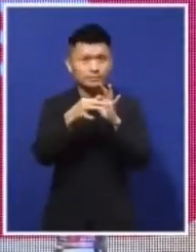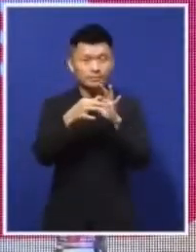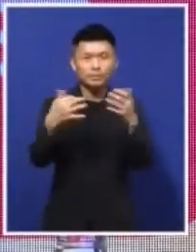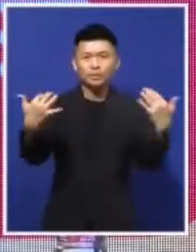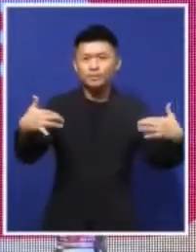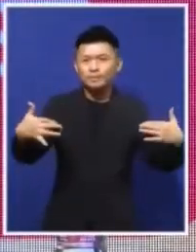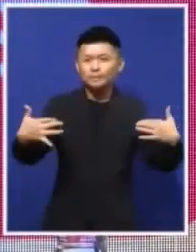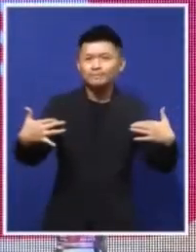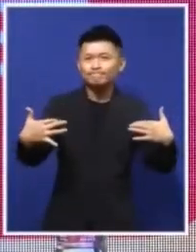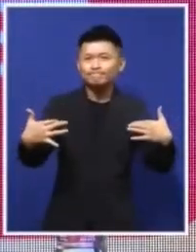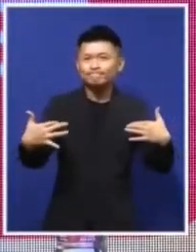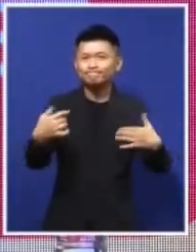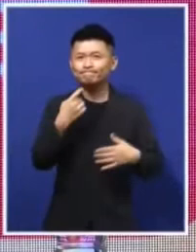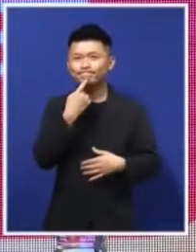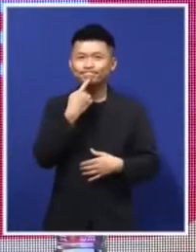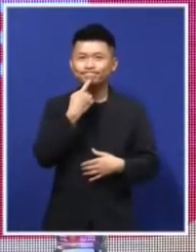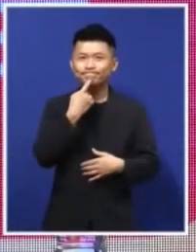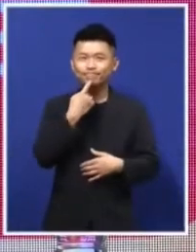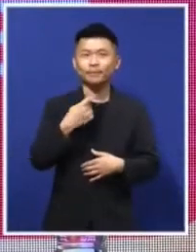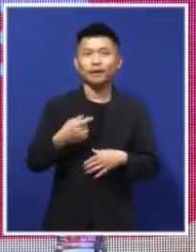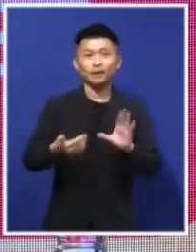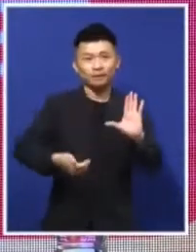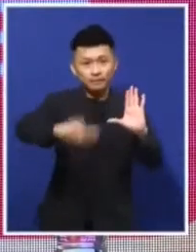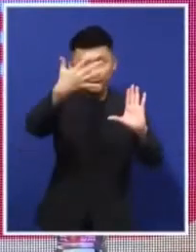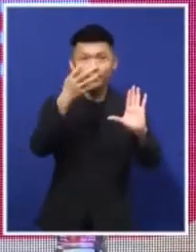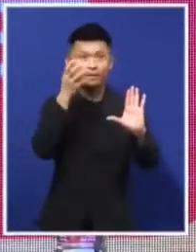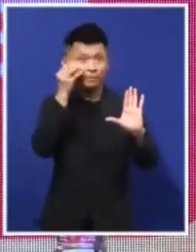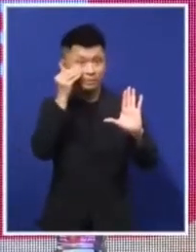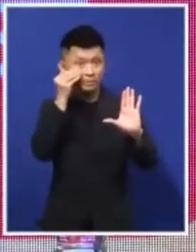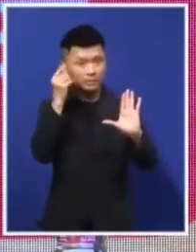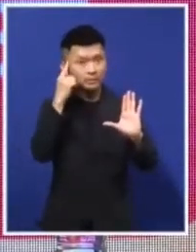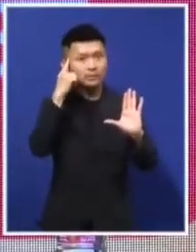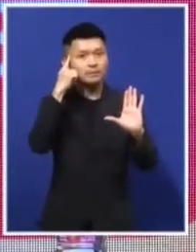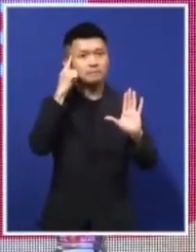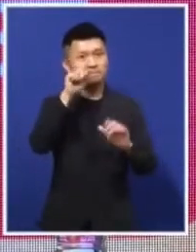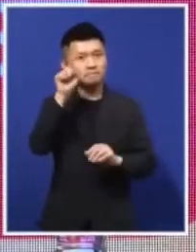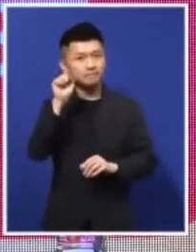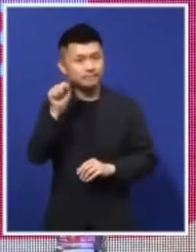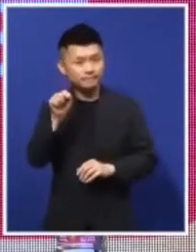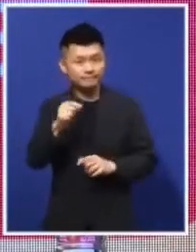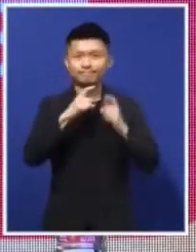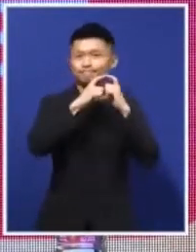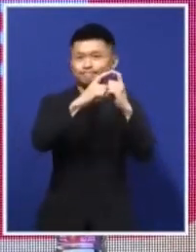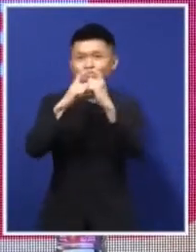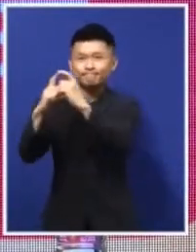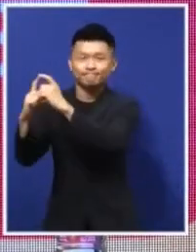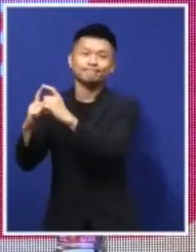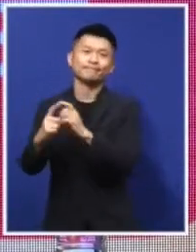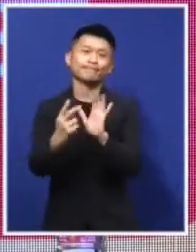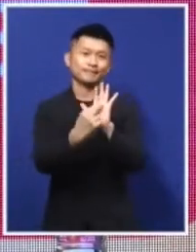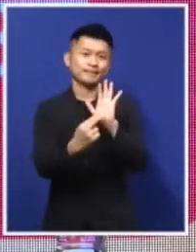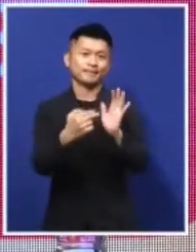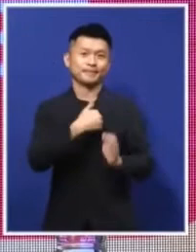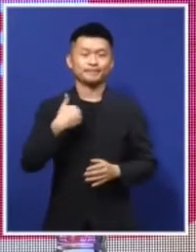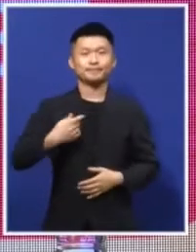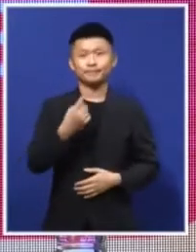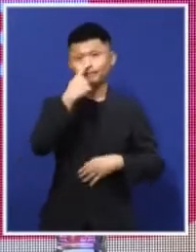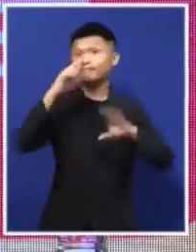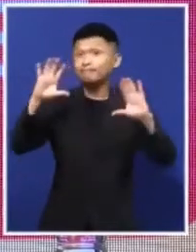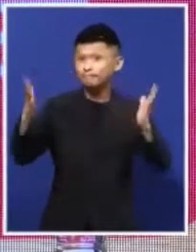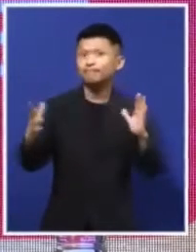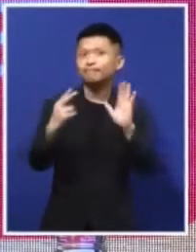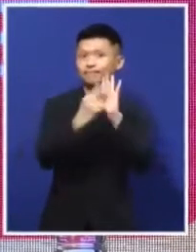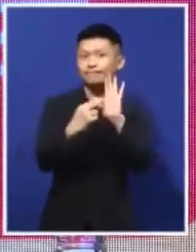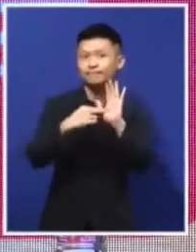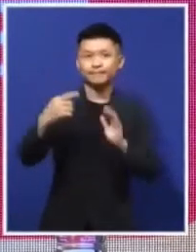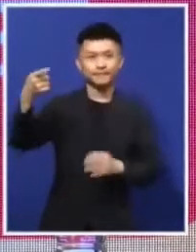题，能够在这边大家看了这个预览的官网之后，有任何问题的话，我们在这边一次回答。那我就先大致做一个说明，麻烦